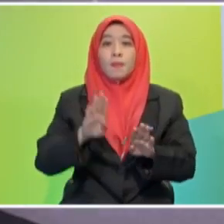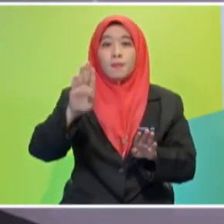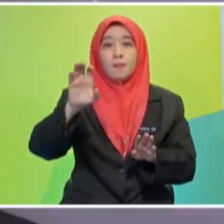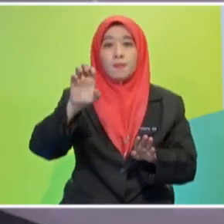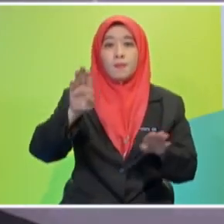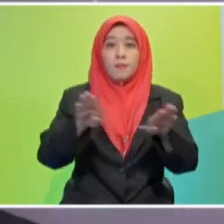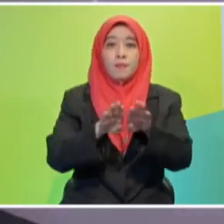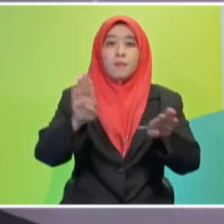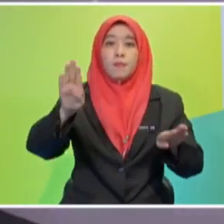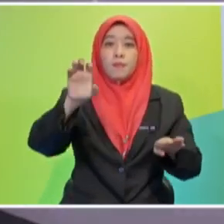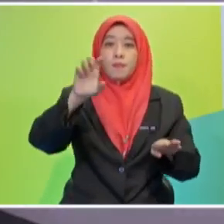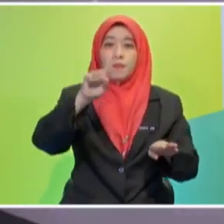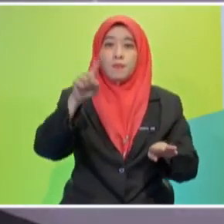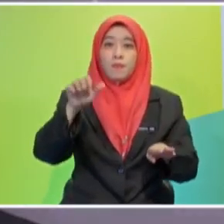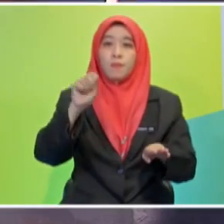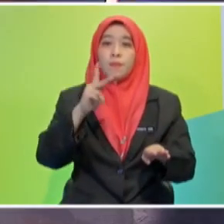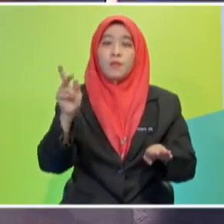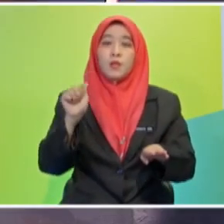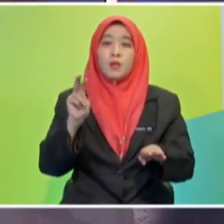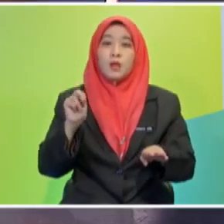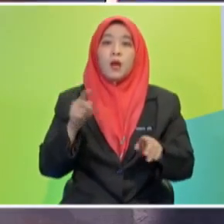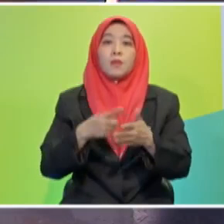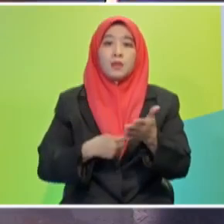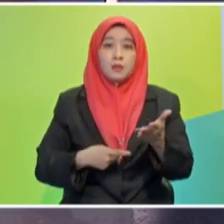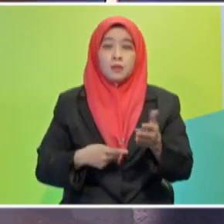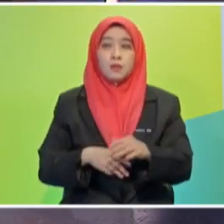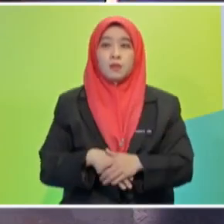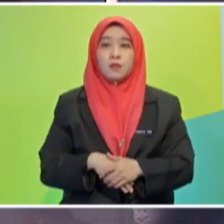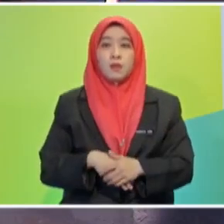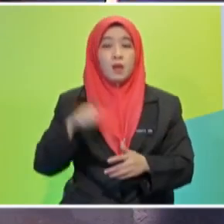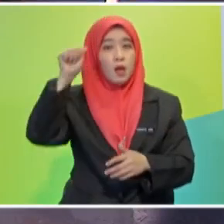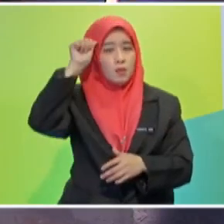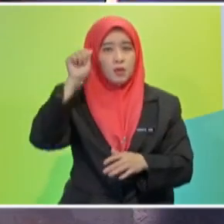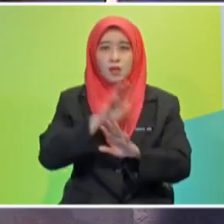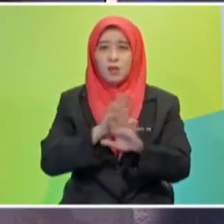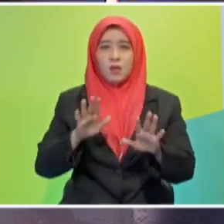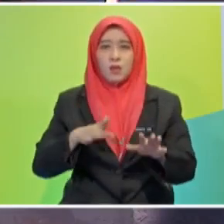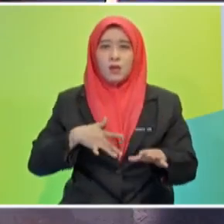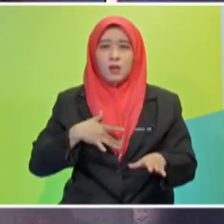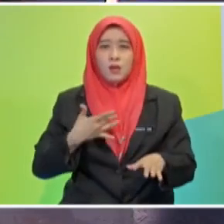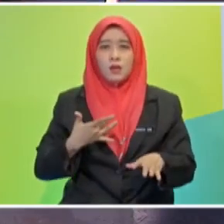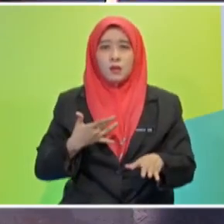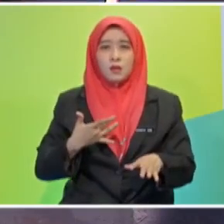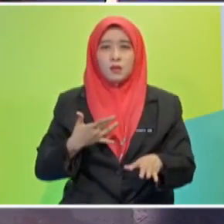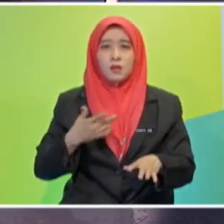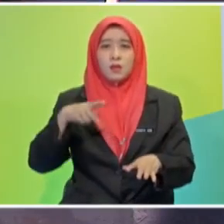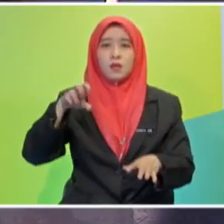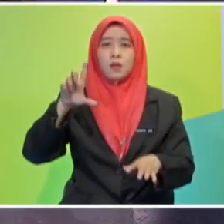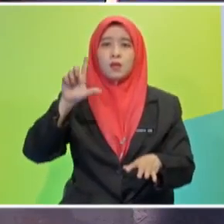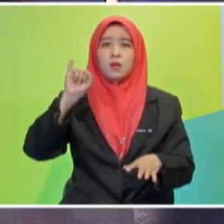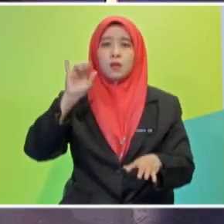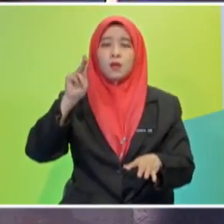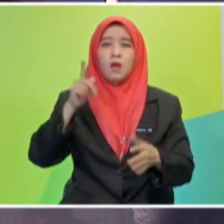Kita akan masuk ke penerangan yang seterusnya. Baik cikgu. Okey Aiman. Aiman tak rasa pelik ke? Apa kaitan